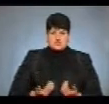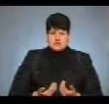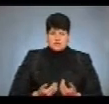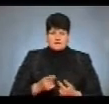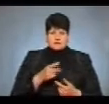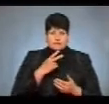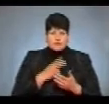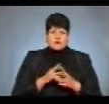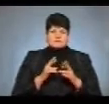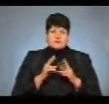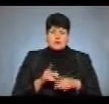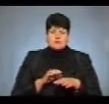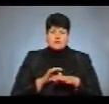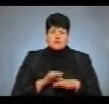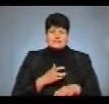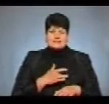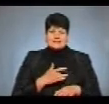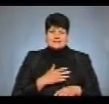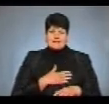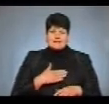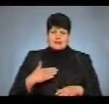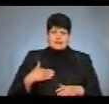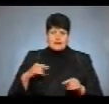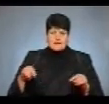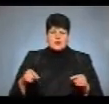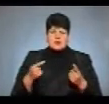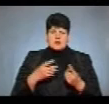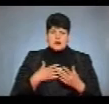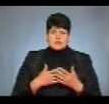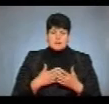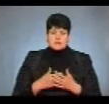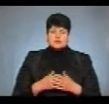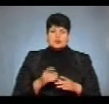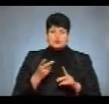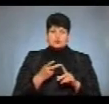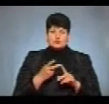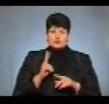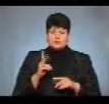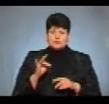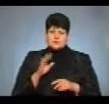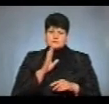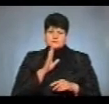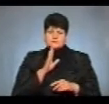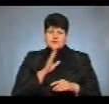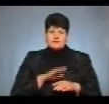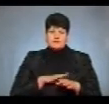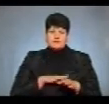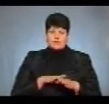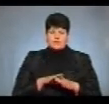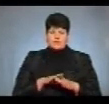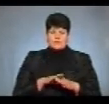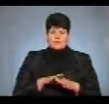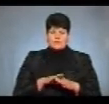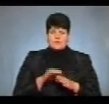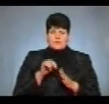Він показує, як проводити серцево-легеневу реанімацію. 2-го курсниця Вікторія Міщенко виконує роль